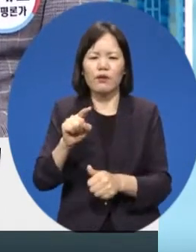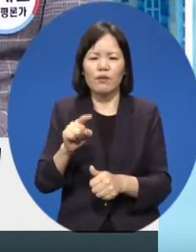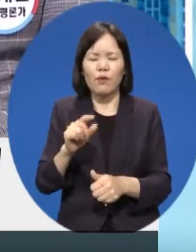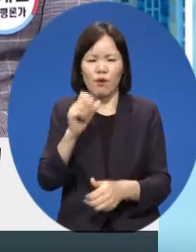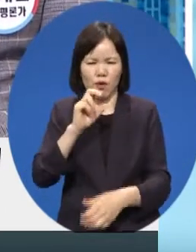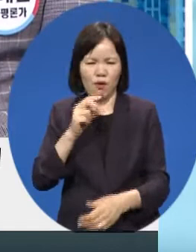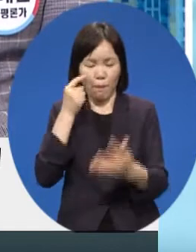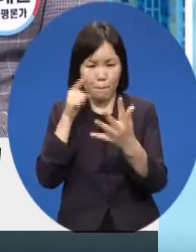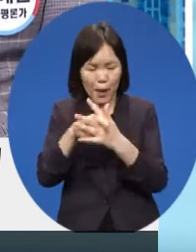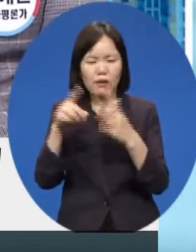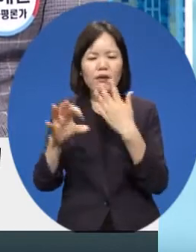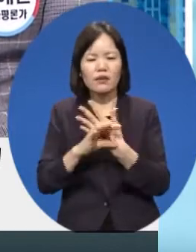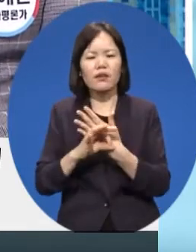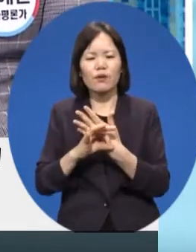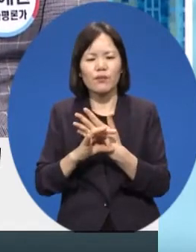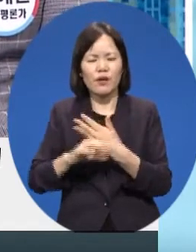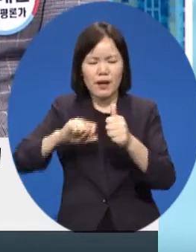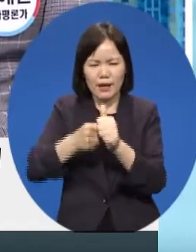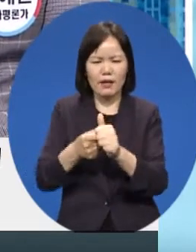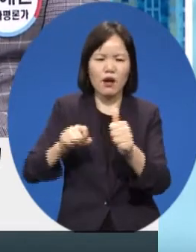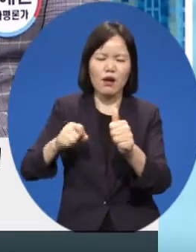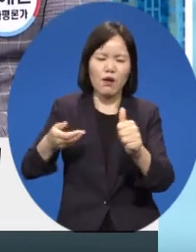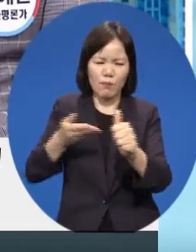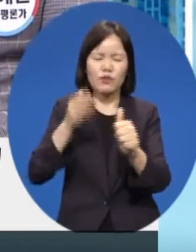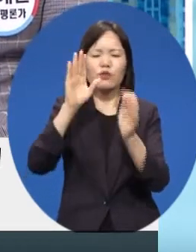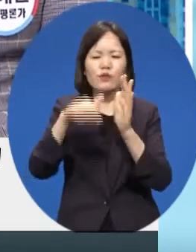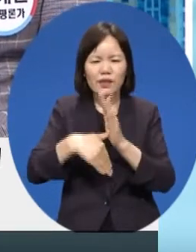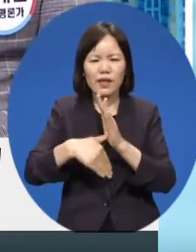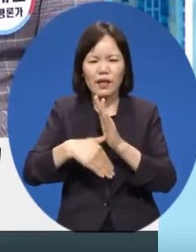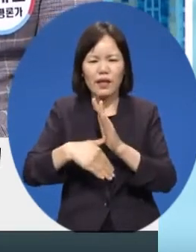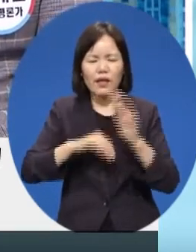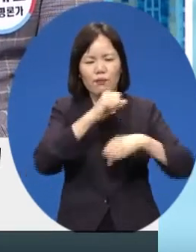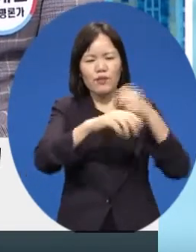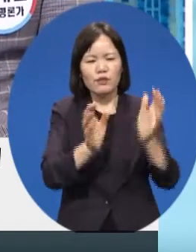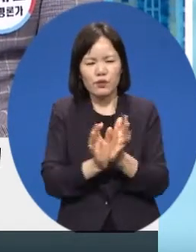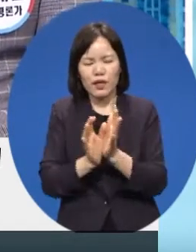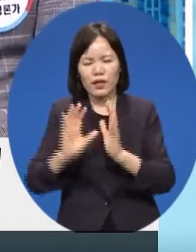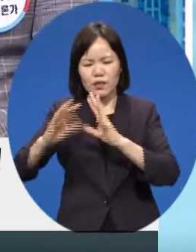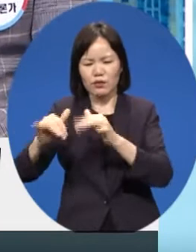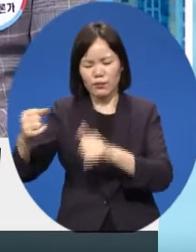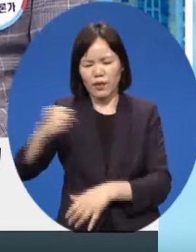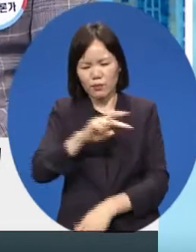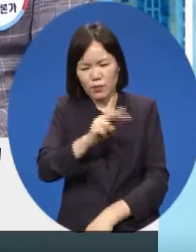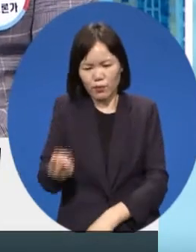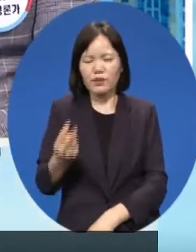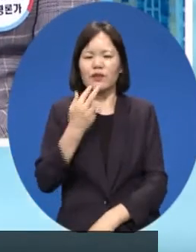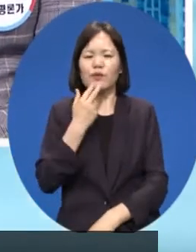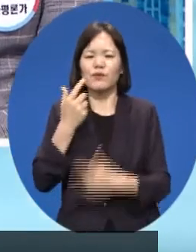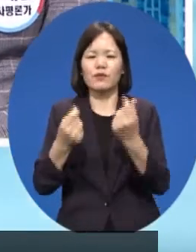취해야만 내로 난 불이 나 위선 이라는 단어가 민주당에서 국민의 힘으로 넘어오지 않을 것 같습니다 다산 지석을 삼아야 된다고 생각합니다